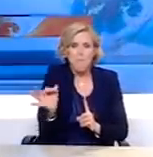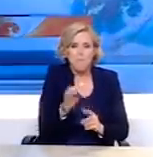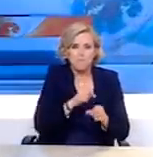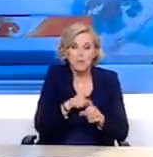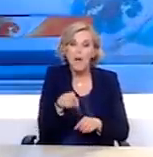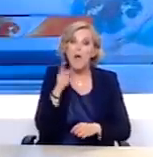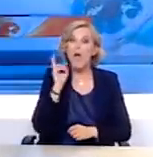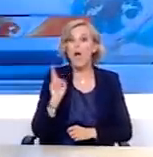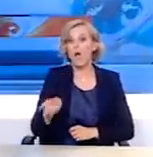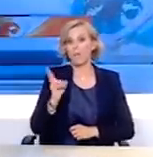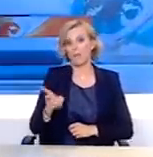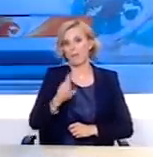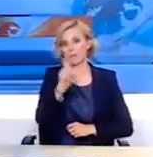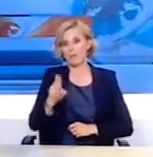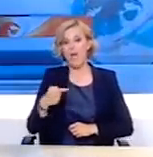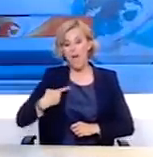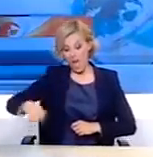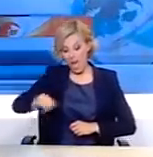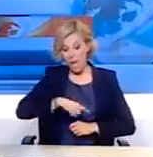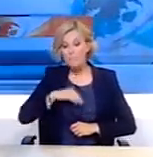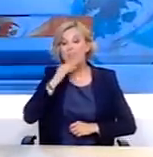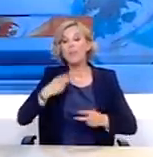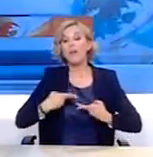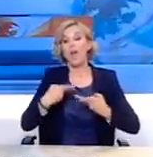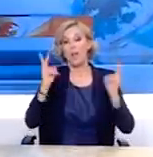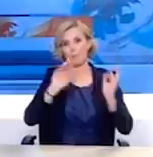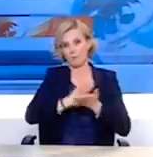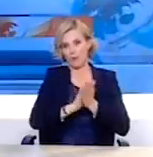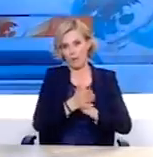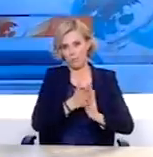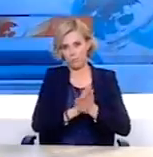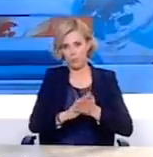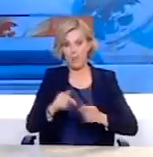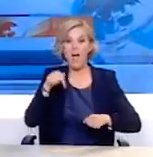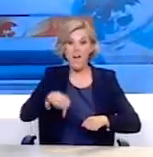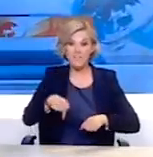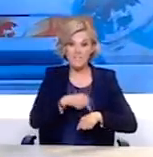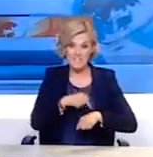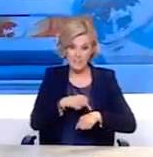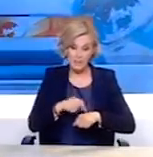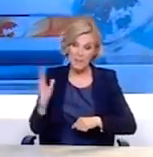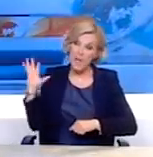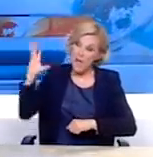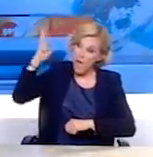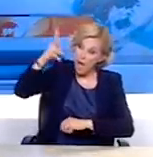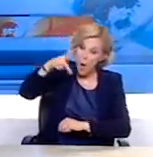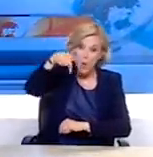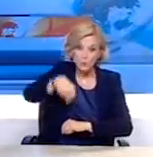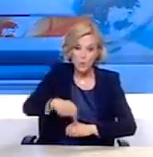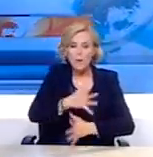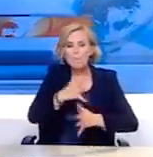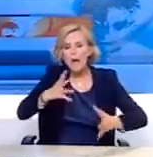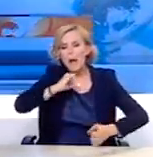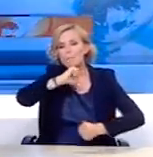να το ρισκάρουμε, ούτε να το επιτρέψουμε. Αναγνωρίζοντας την τεράστια προσπάθεια που έχουν καταβάλει μέχρι σήμερα η συντριπτική πλειοψηφία των